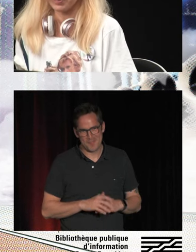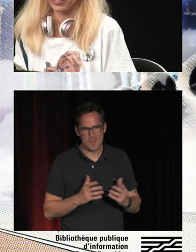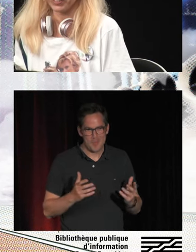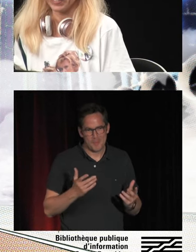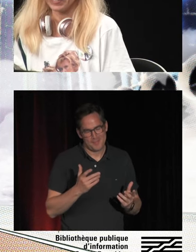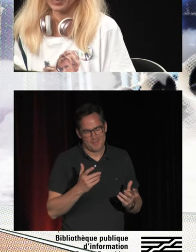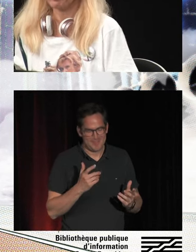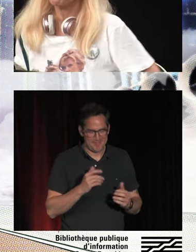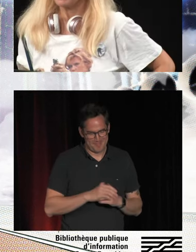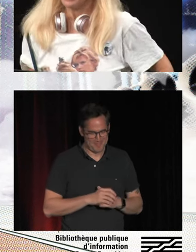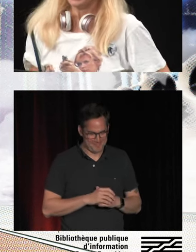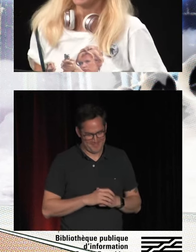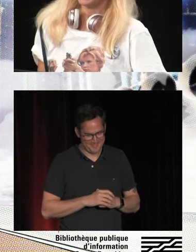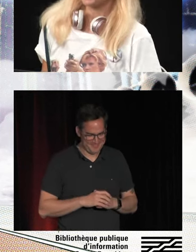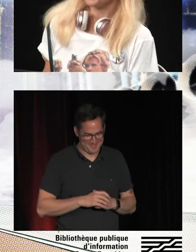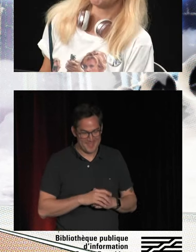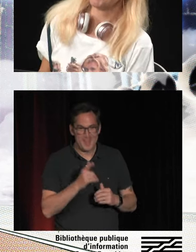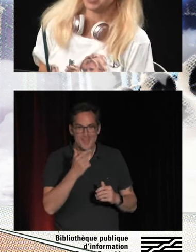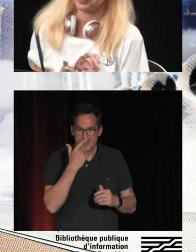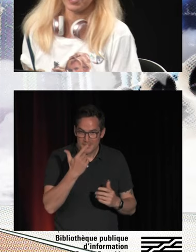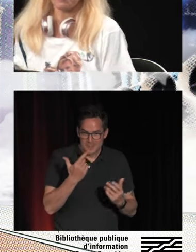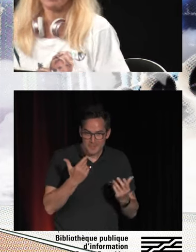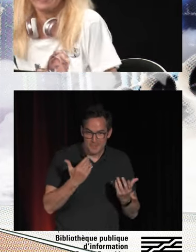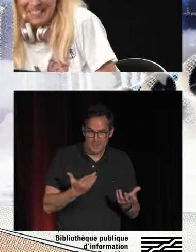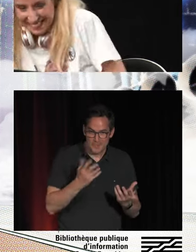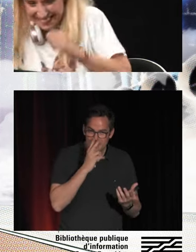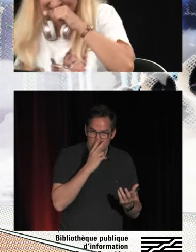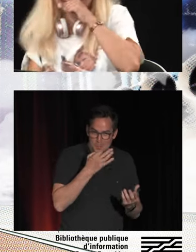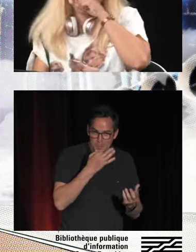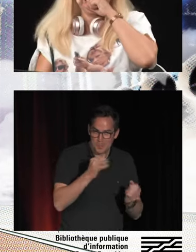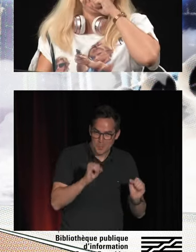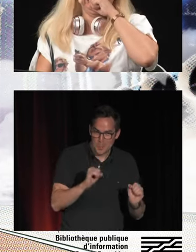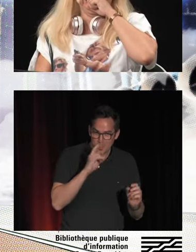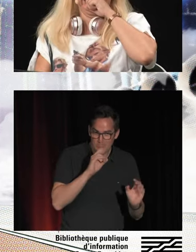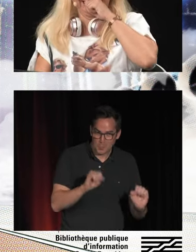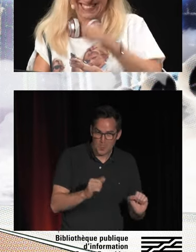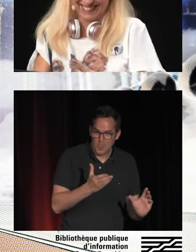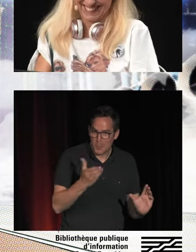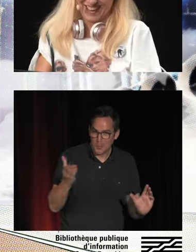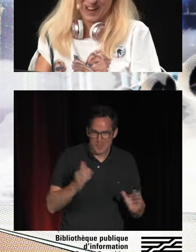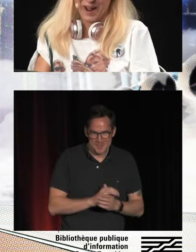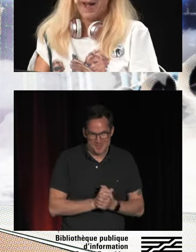Non, on va pas en 50cc. Est-ce que c'est le moment de raconter une blague?